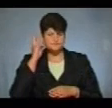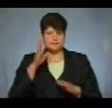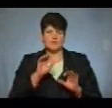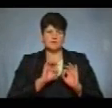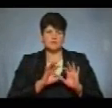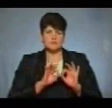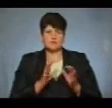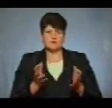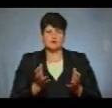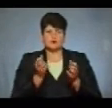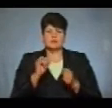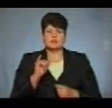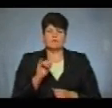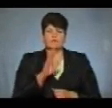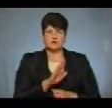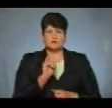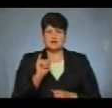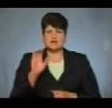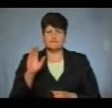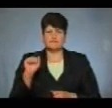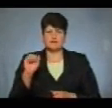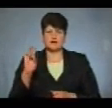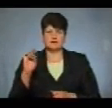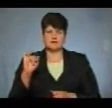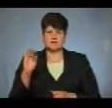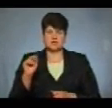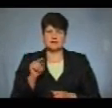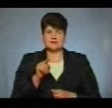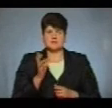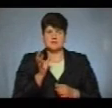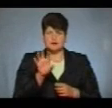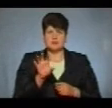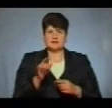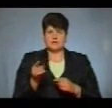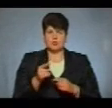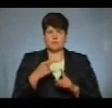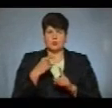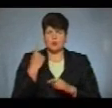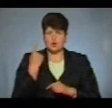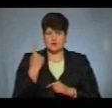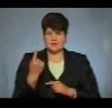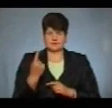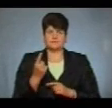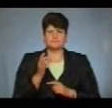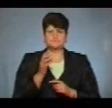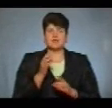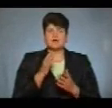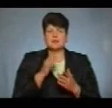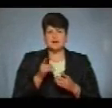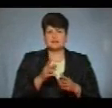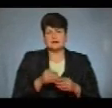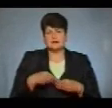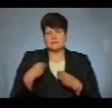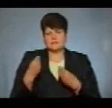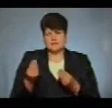нардепи Володимиру Іванишину. За словами Ольги Галушки, на цьому відео є логотип телеканалу «Тернопіль-1», тому представники «Опори» надіслали